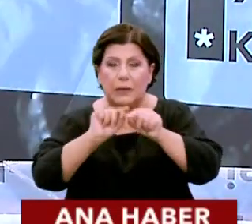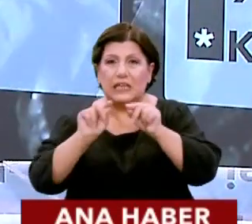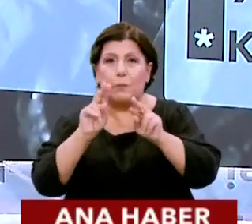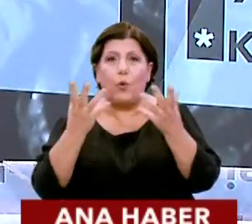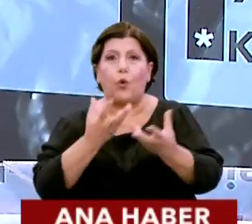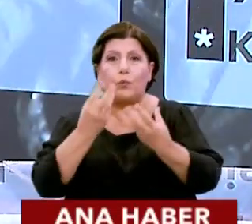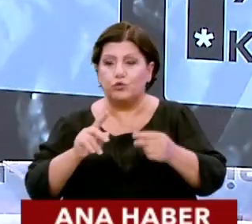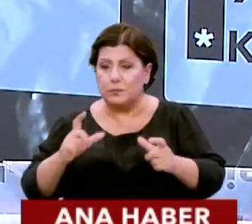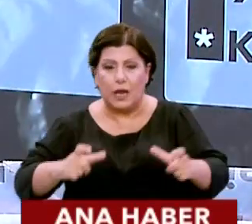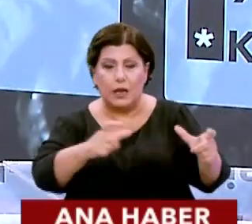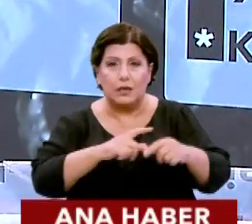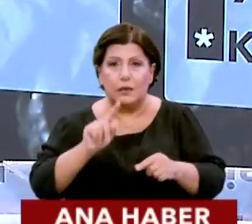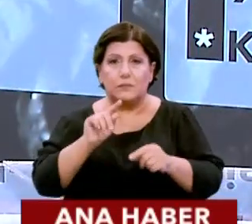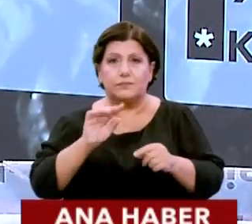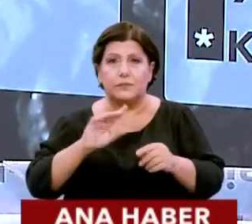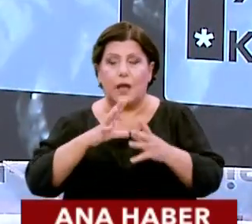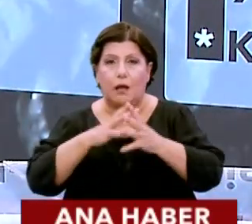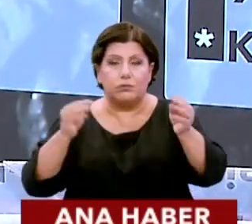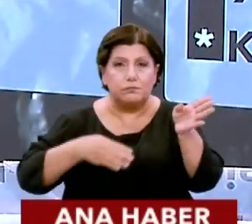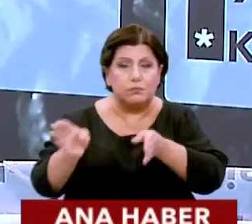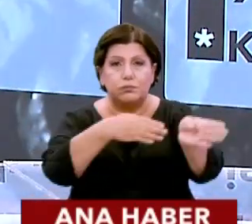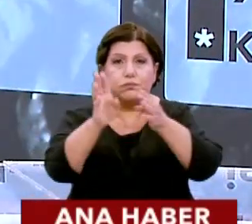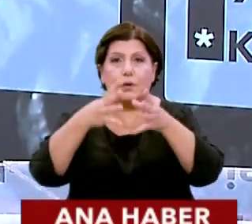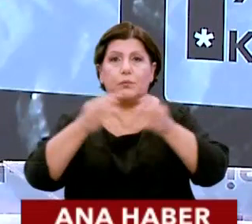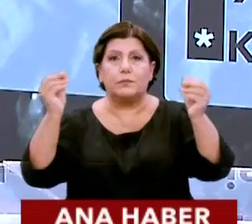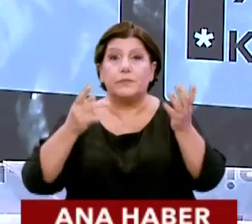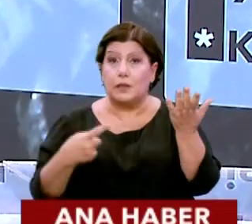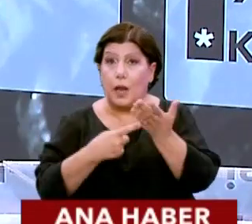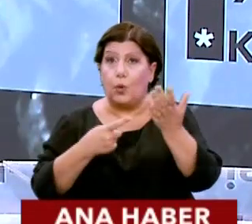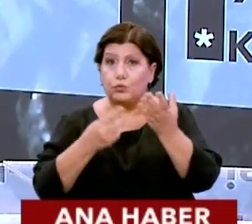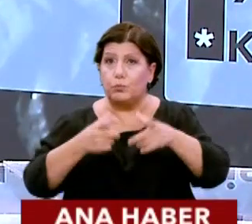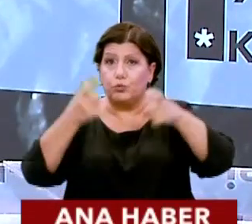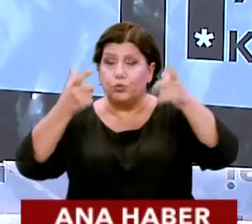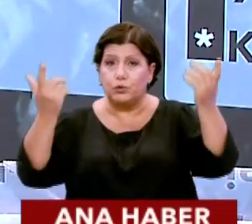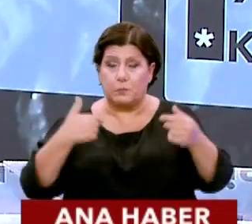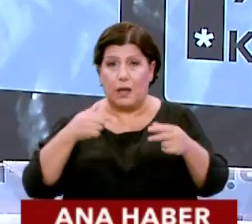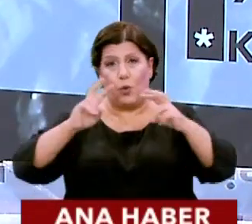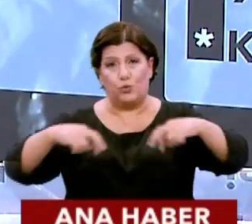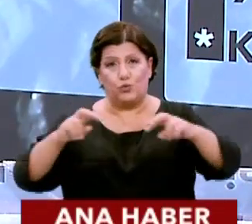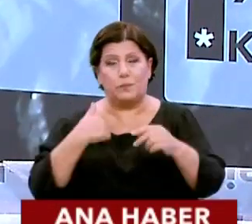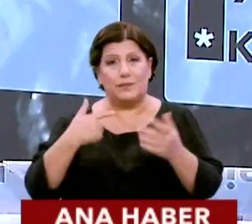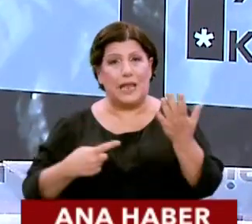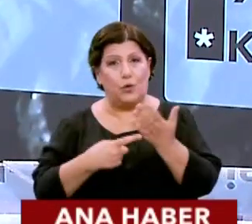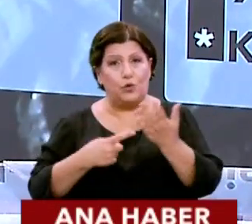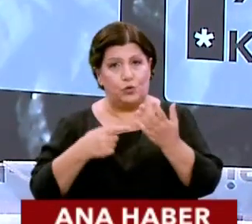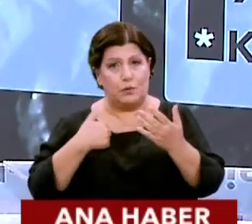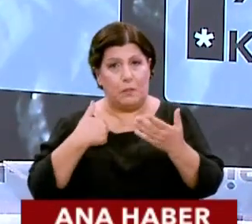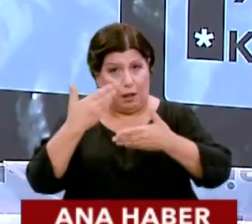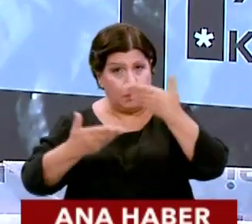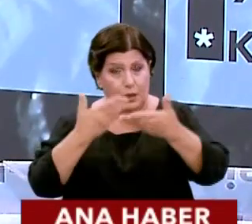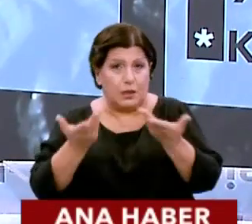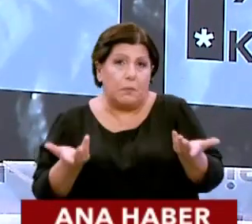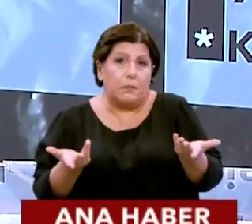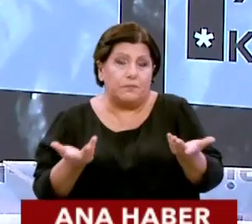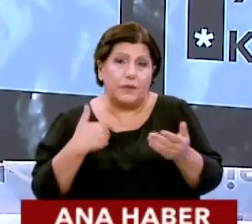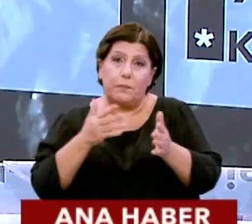yerden oradan çıkılacak Teknoloji ilerledi şimdi oturup size ben teknolojinin ilerlediğini anlatamam ama